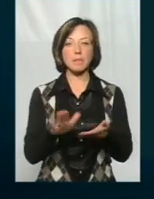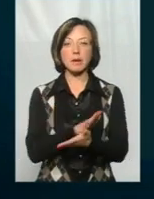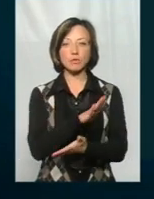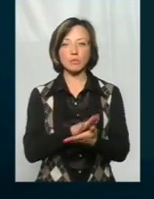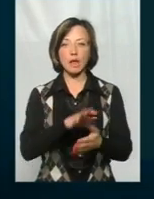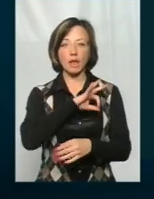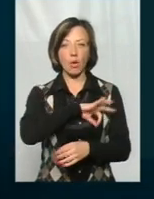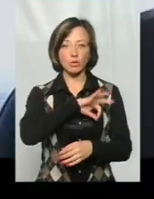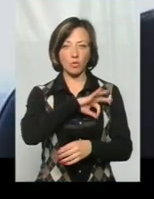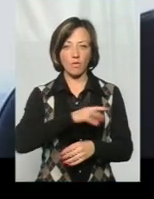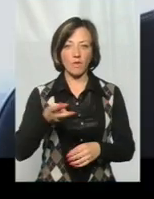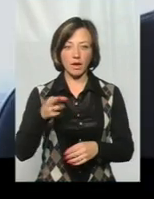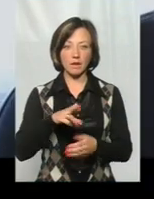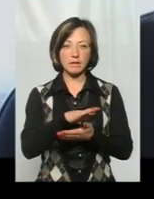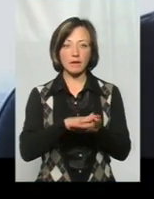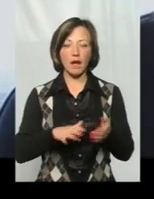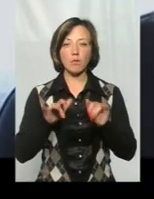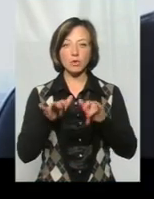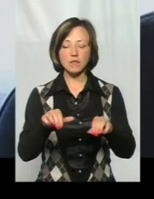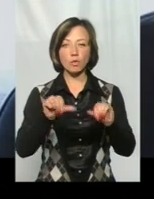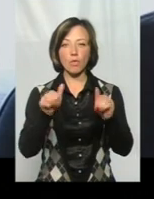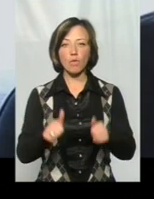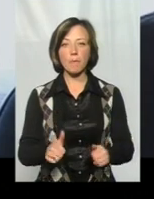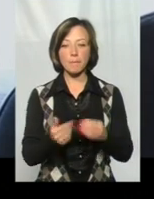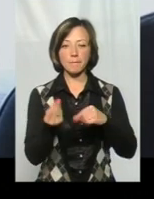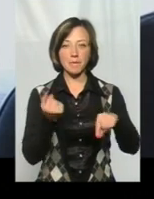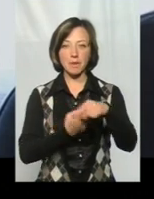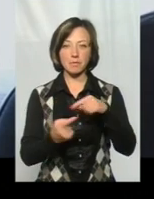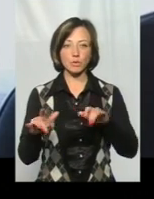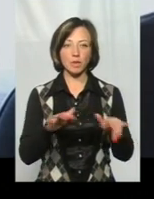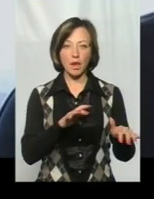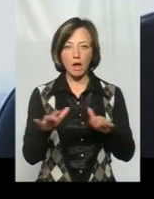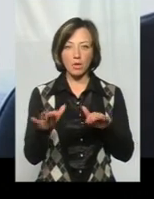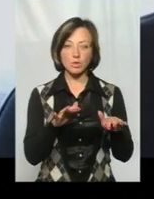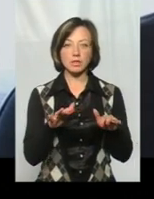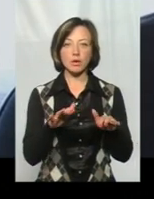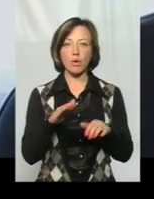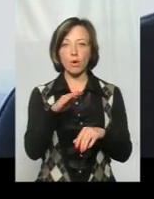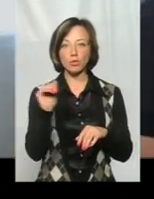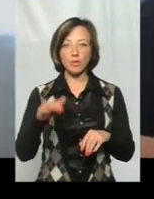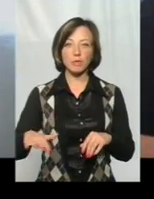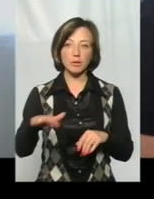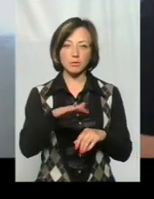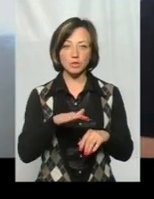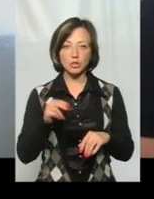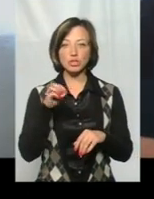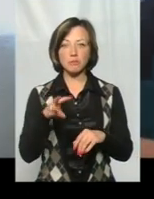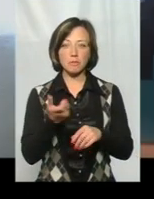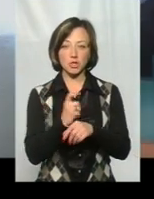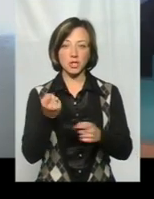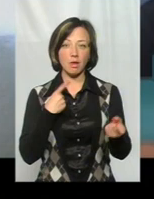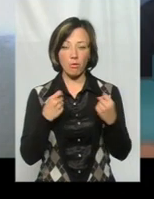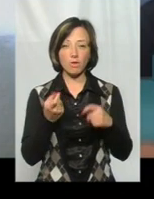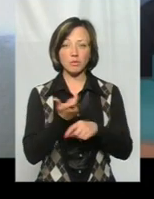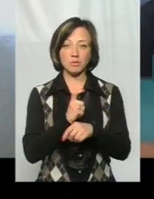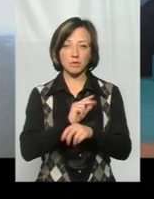безоплатне користування. Далі буде процес вже оформлення підприємницької діяльності, орендую там приміщення. Чим більше замовлень, тим більше